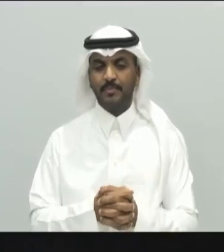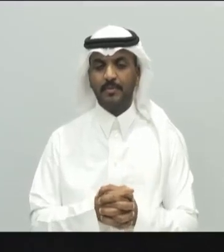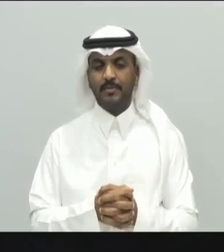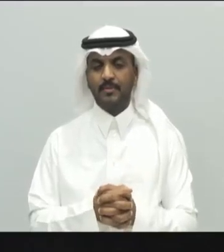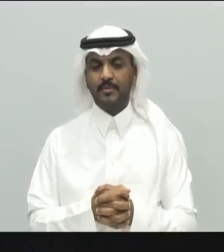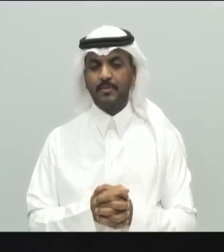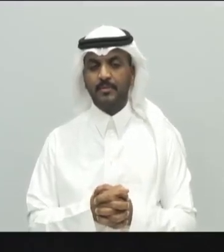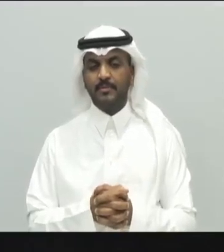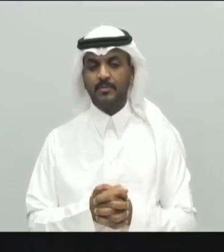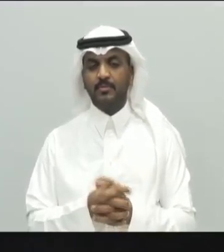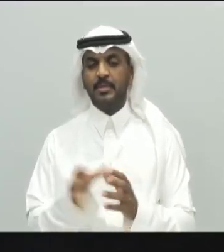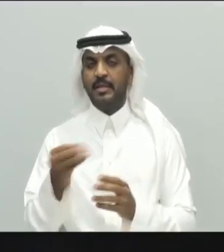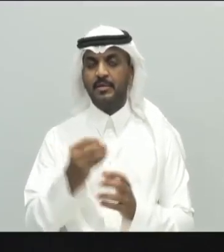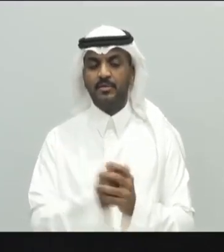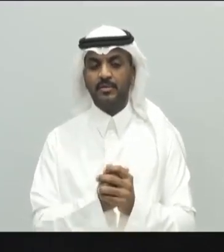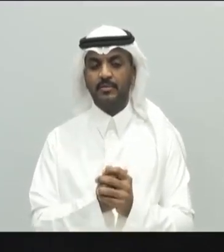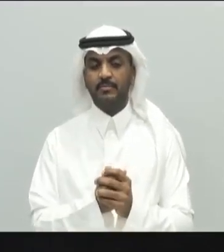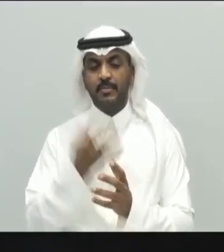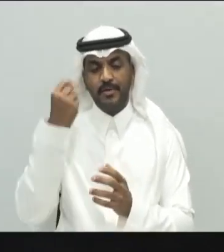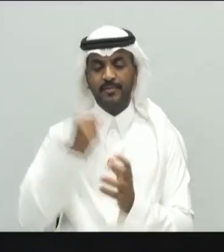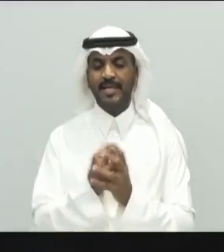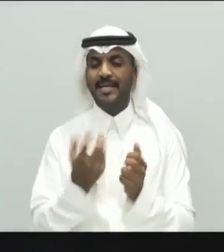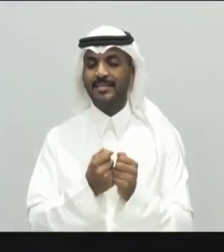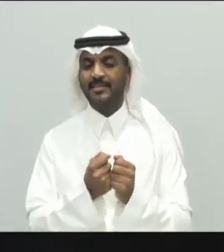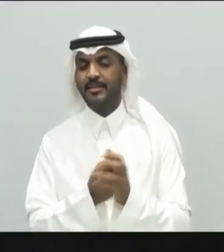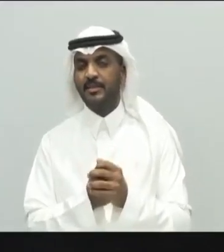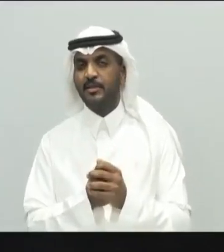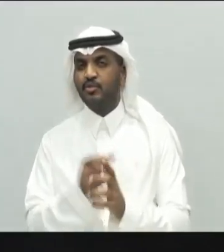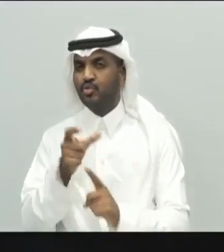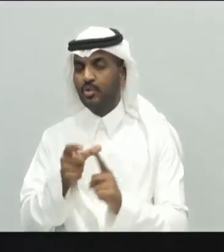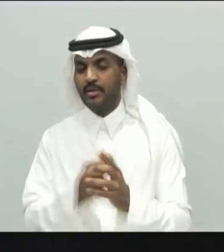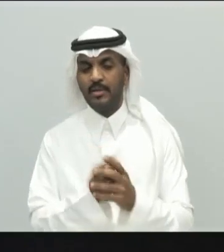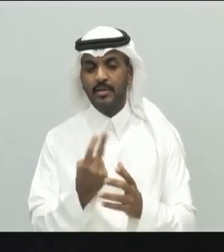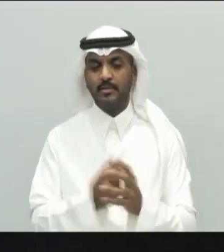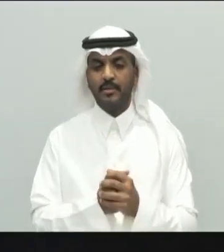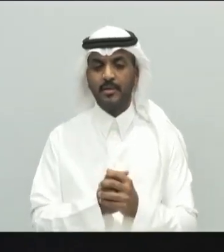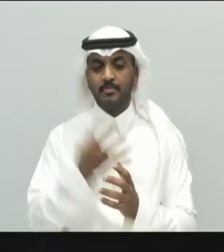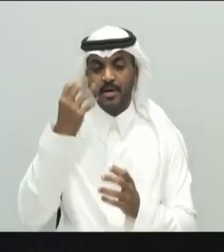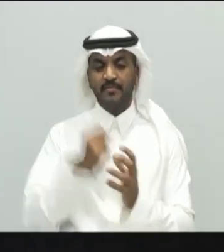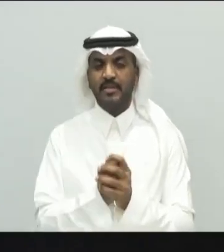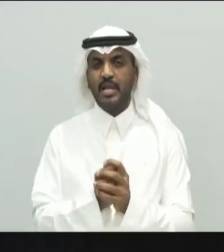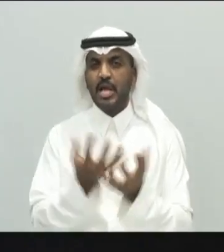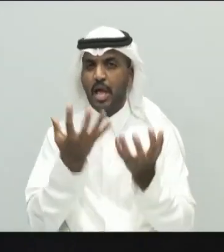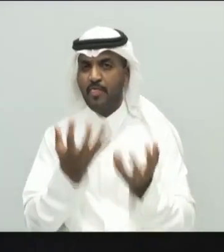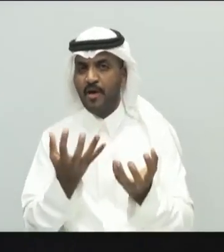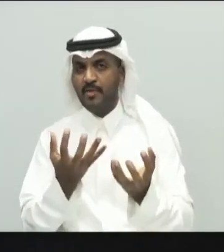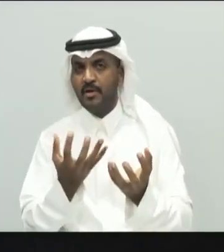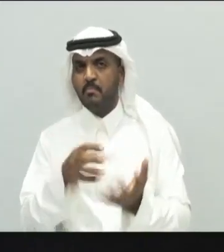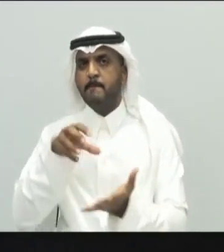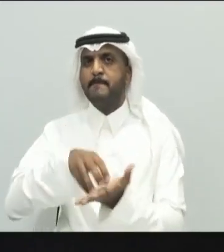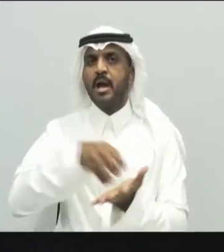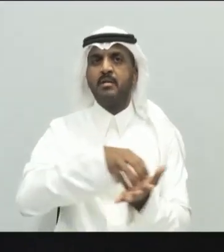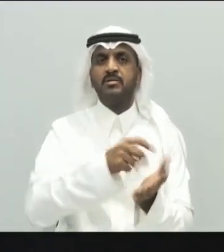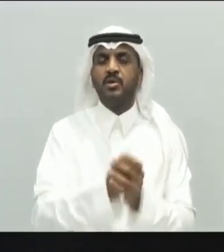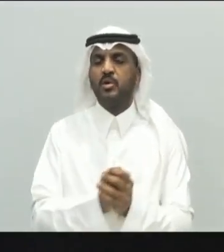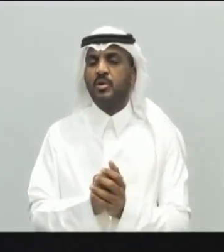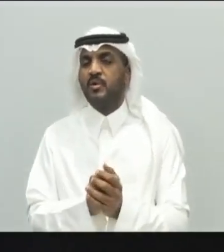نتائج التعداد السكاني معرفه عدد السكان اثنين معرفه الكثافه السكانيه في